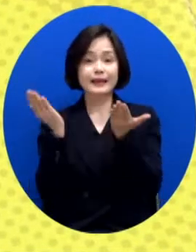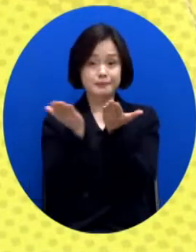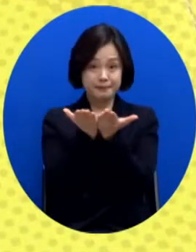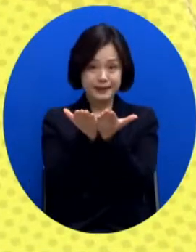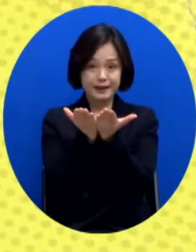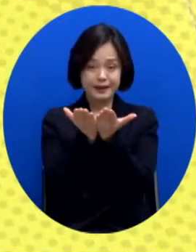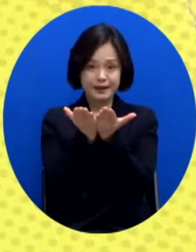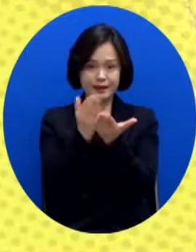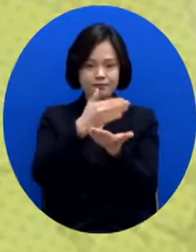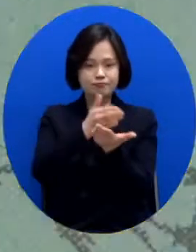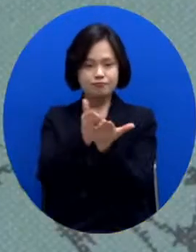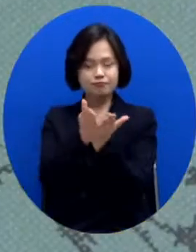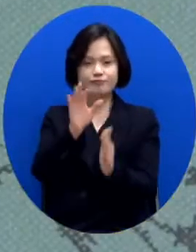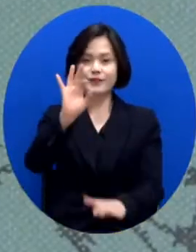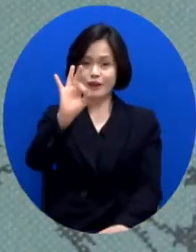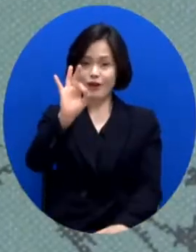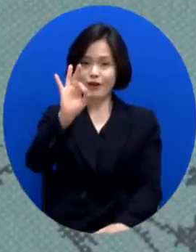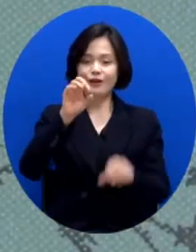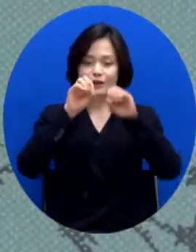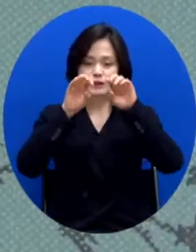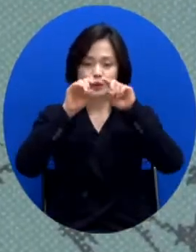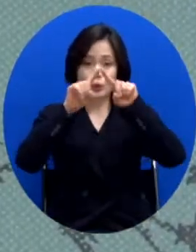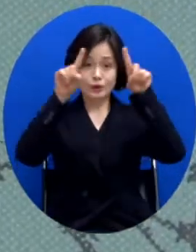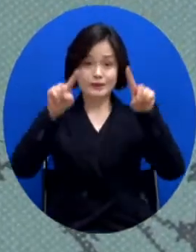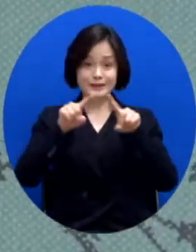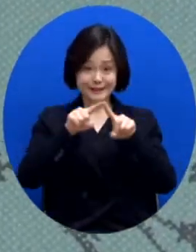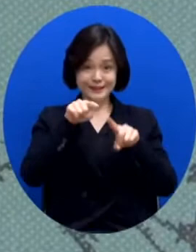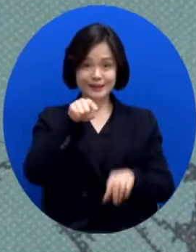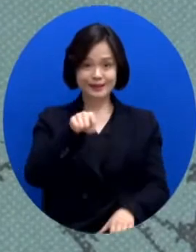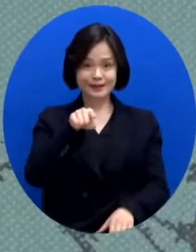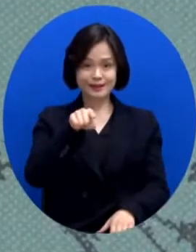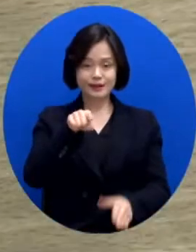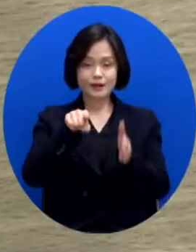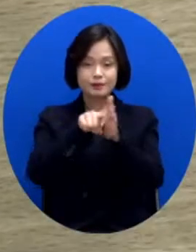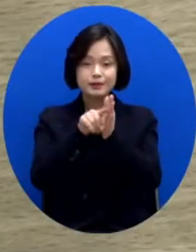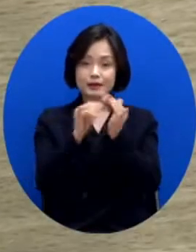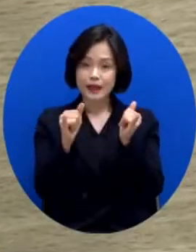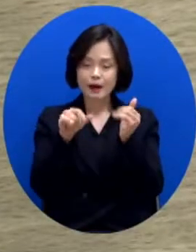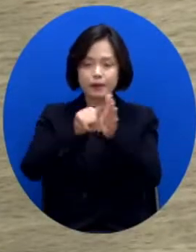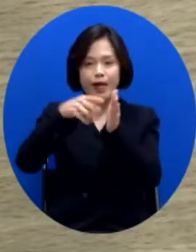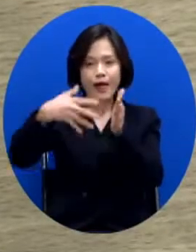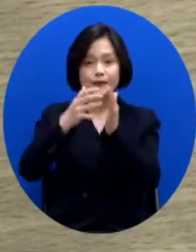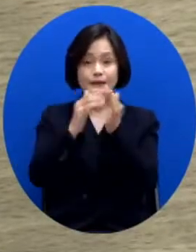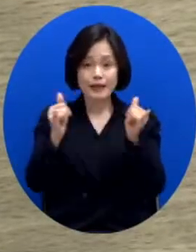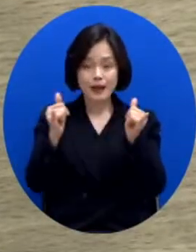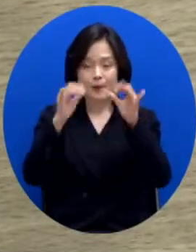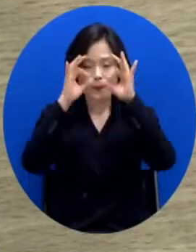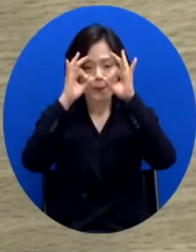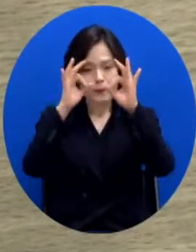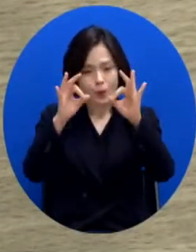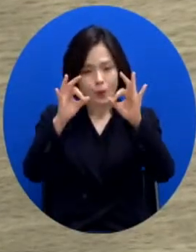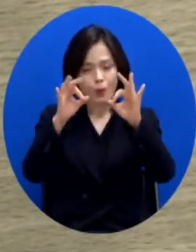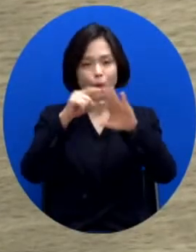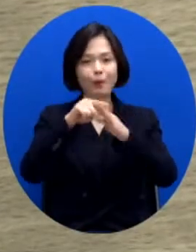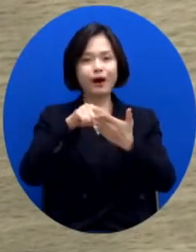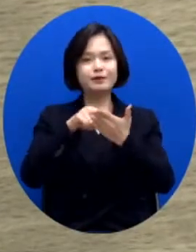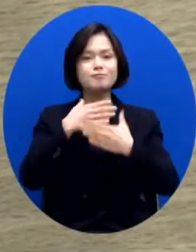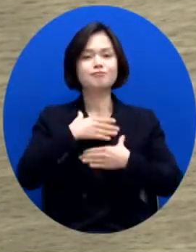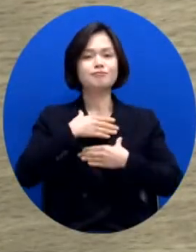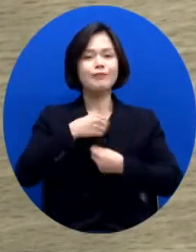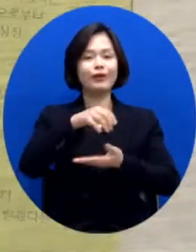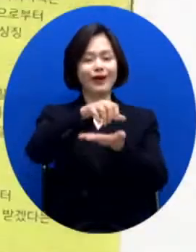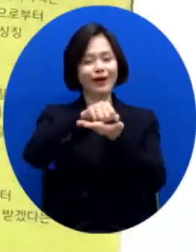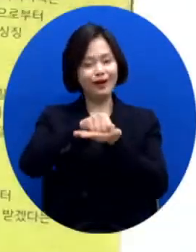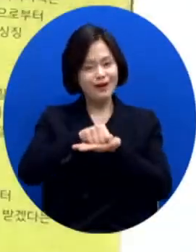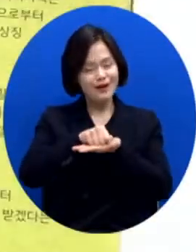구성된 전도지는 교리 중심에서 벗어나 기독교인이 아니라도 누구나 공감대 형성이 가능한 주제를